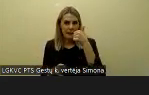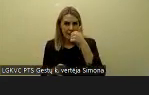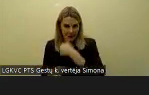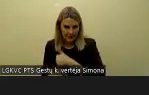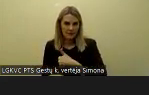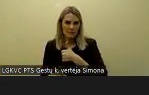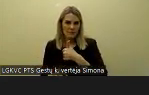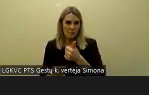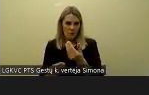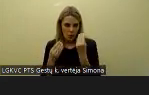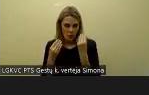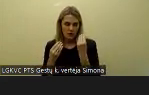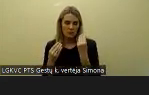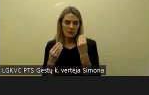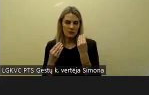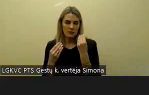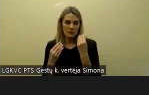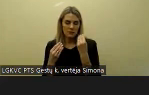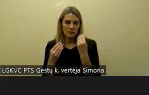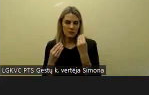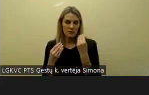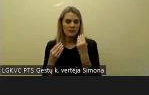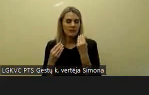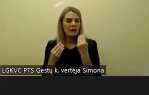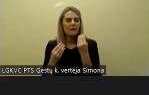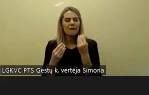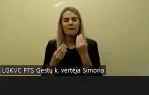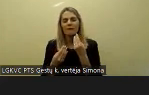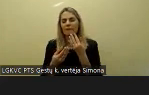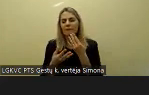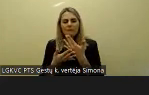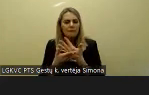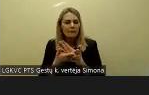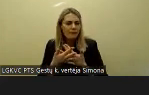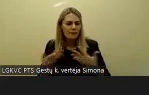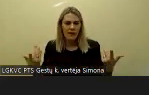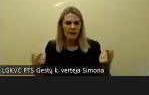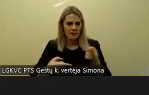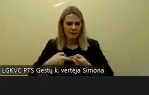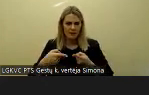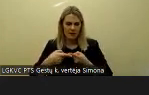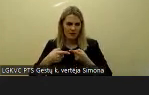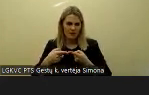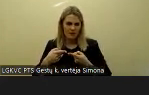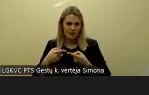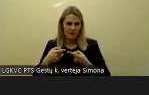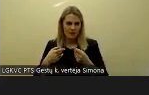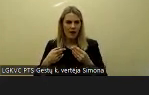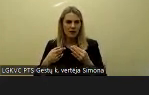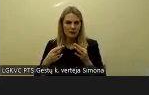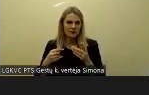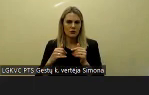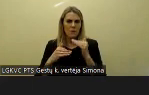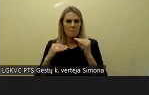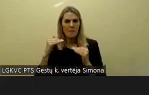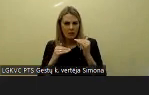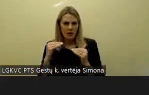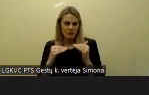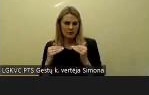mokymasi per visas disciplinas ir kad tai vyktų subalansuotai. Kartais tas